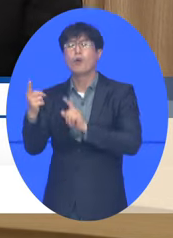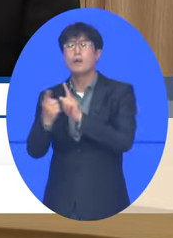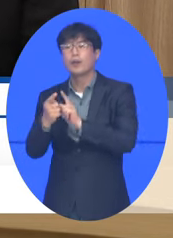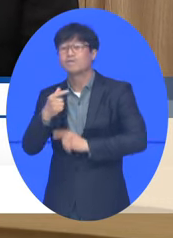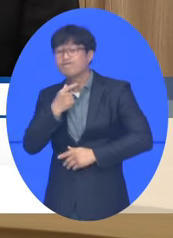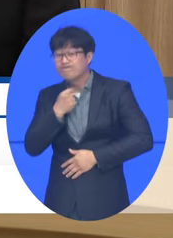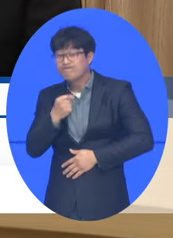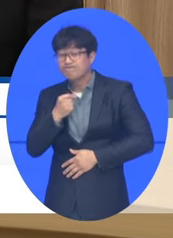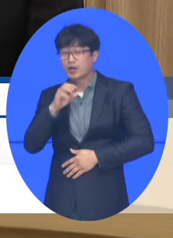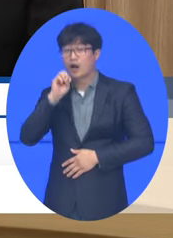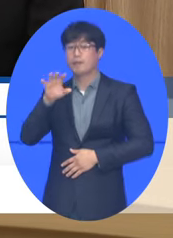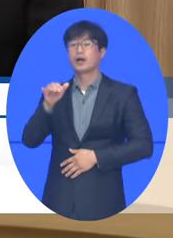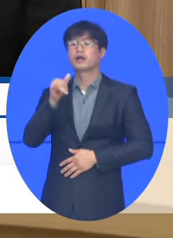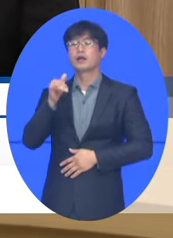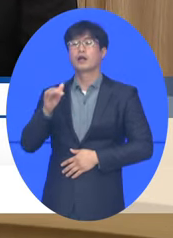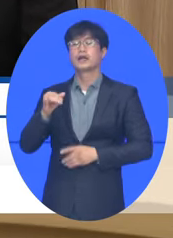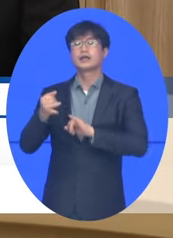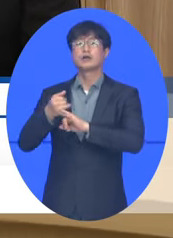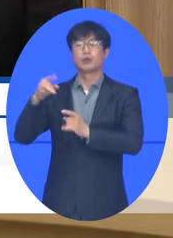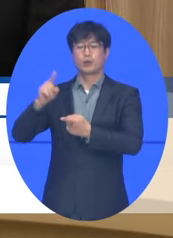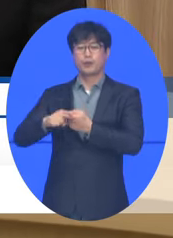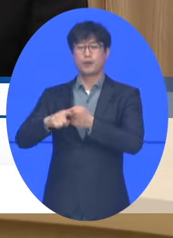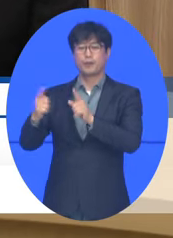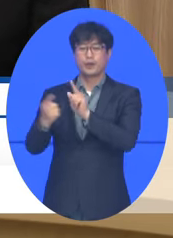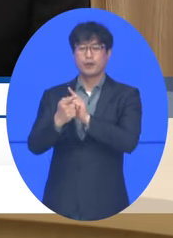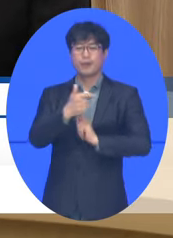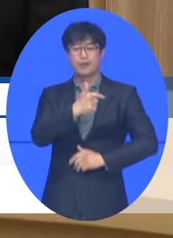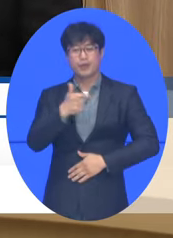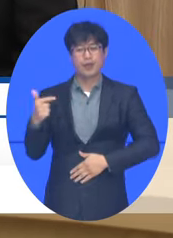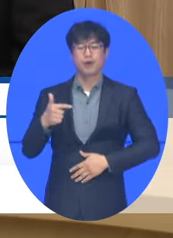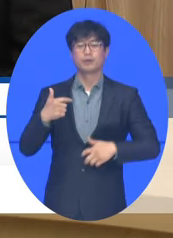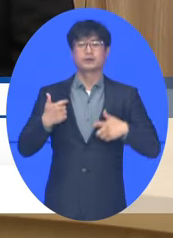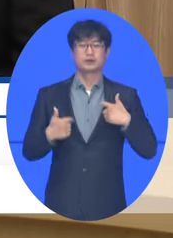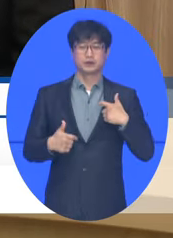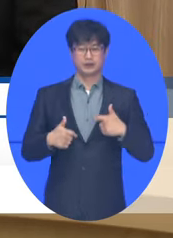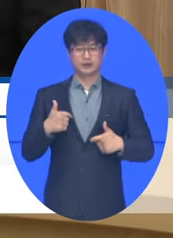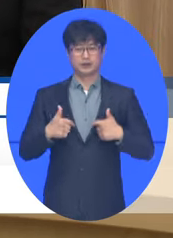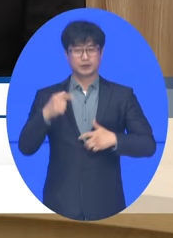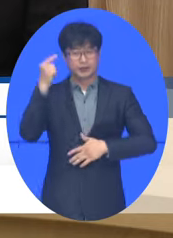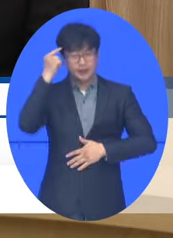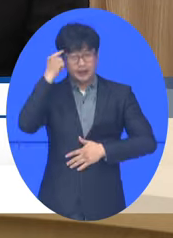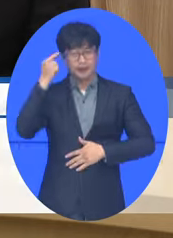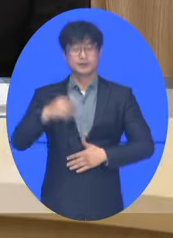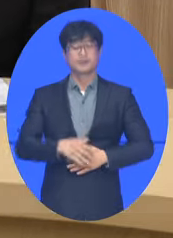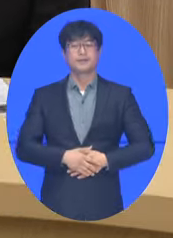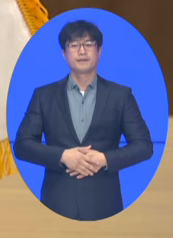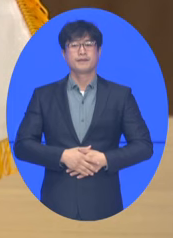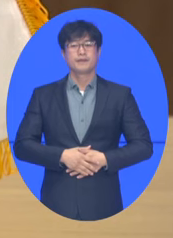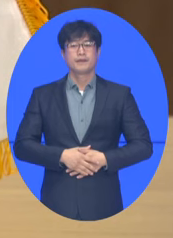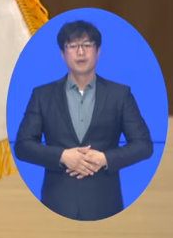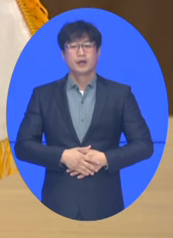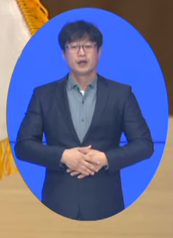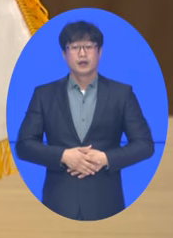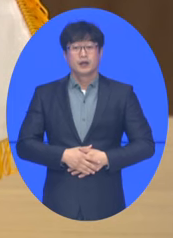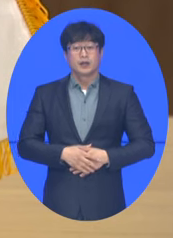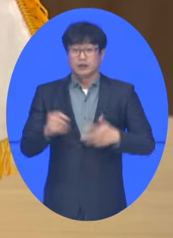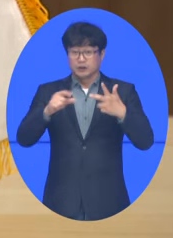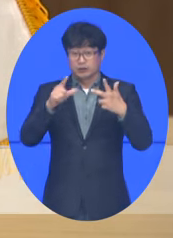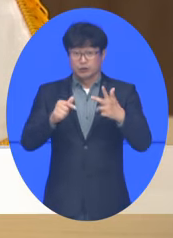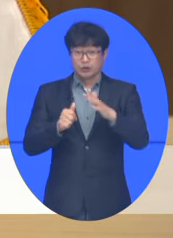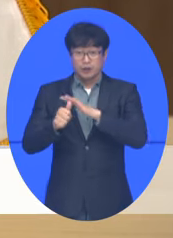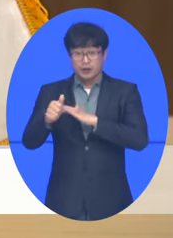좋겠다 이렇게 말씀드릴 기대 했는데 약속도 이렇게 뵙게 돼서 대단히 기쁘게 생각합니다. 지난